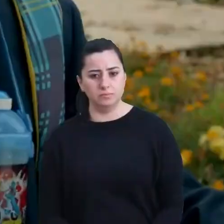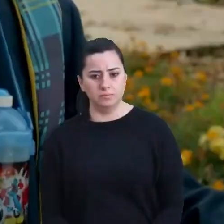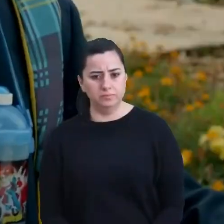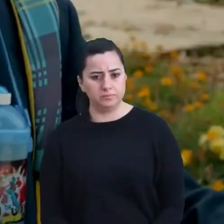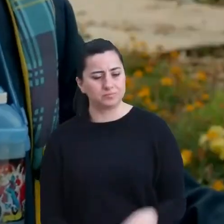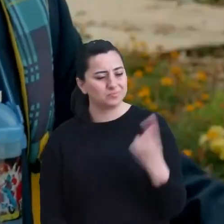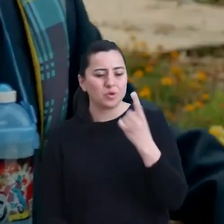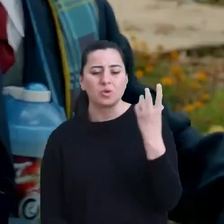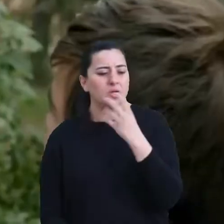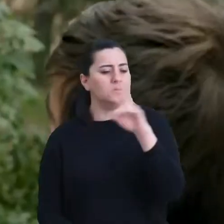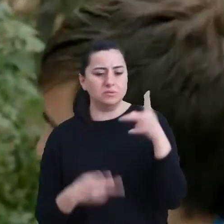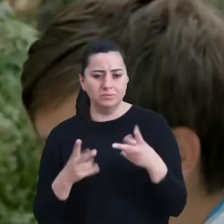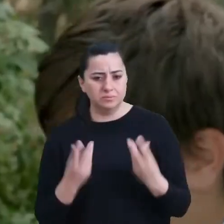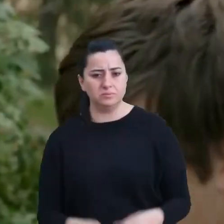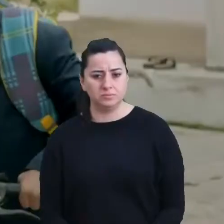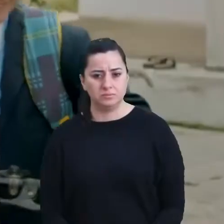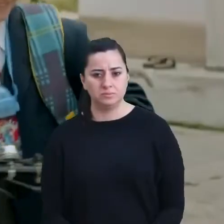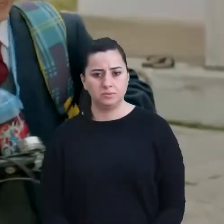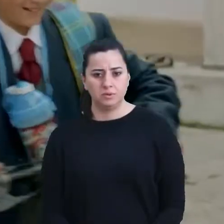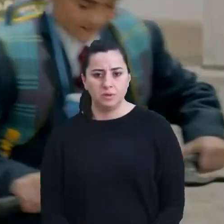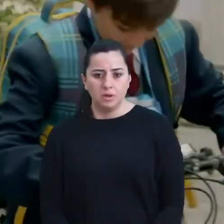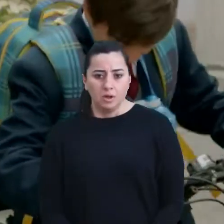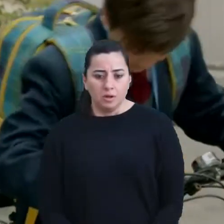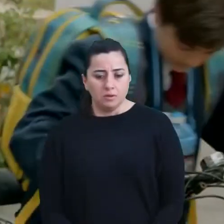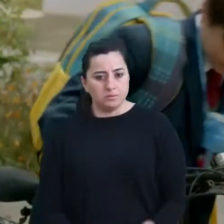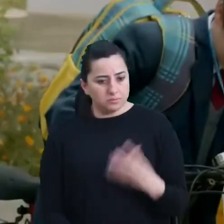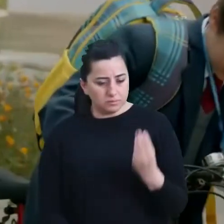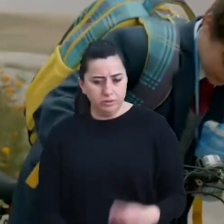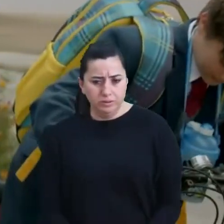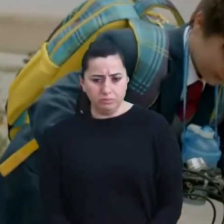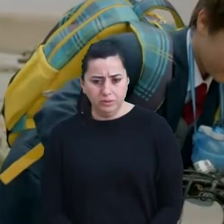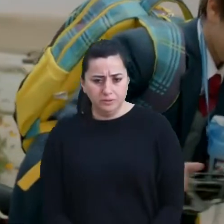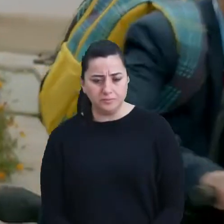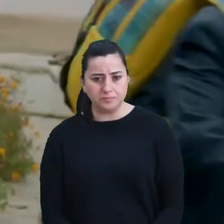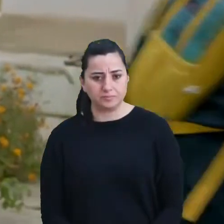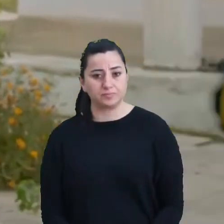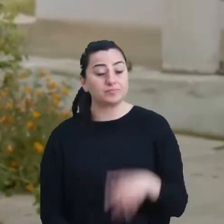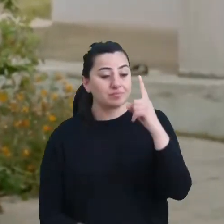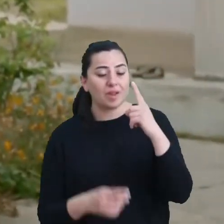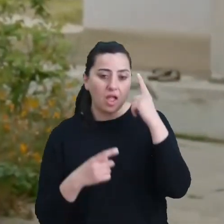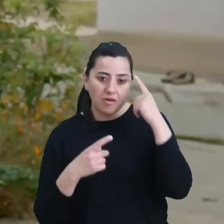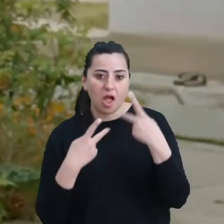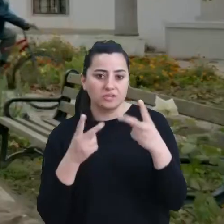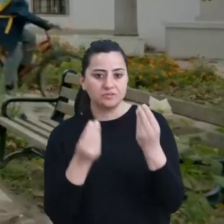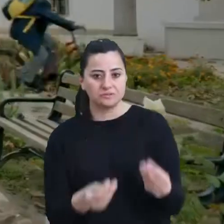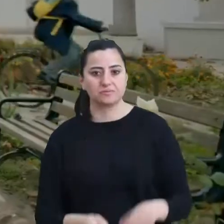Biri okusun da kim okusa okusun. Tamam. Ha. Hadi bakayım. Allah senin açıklığı